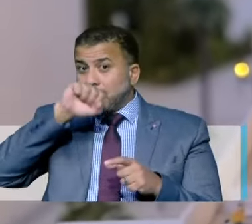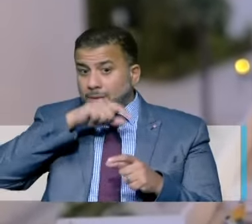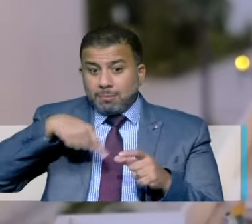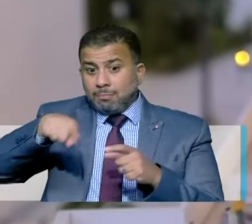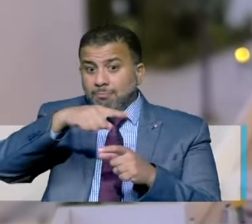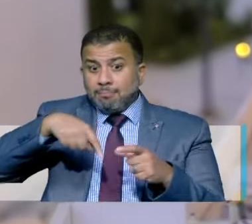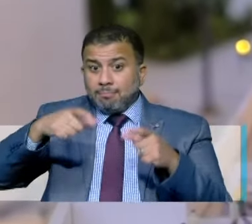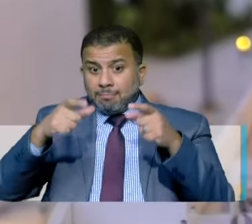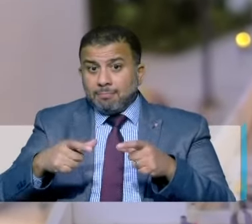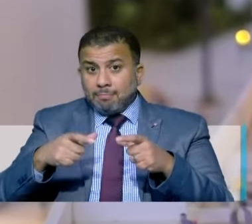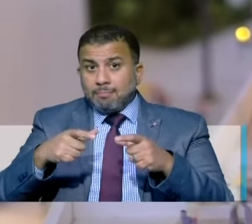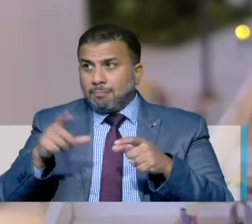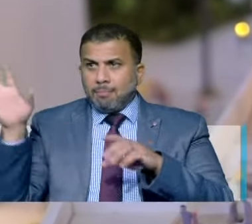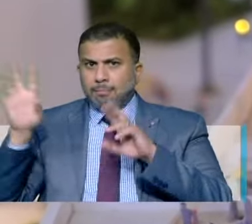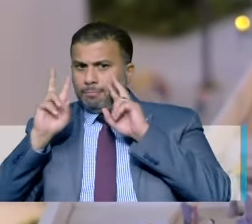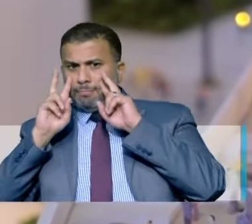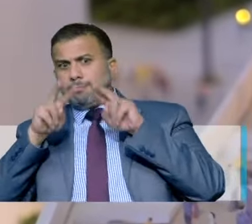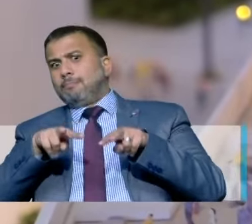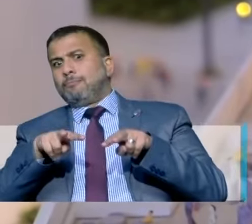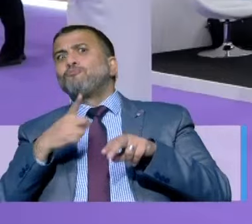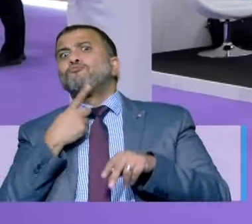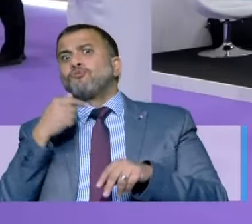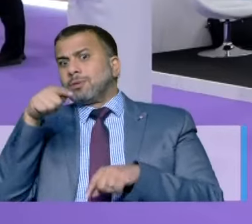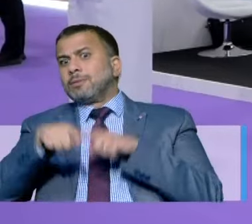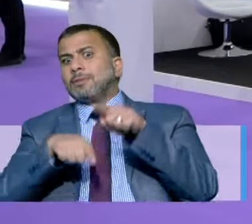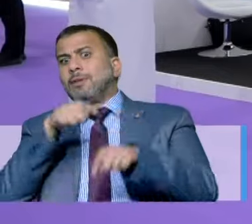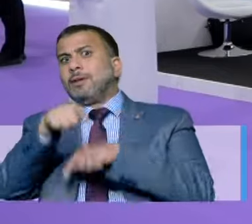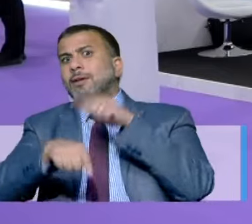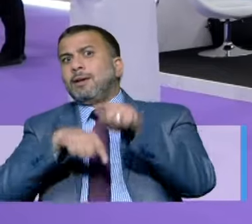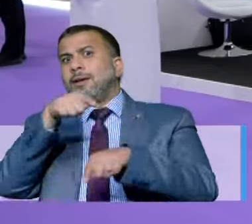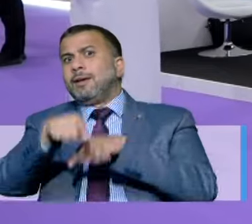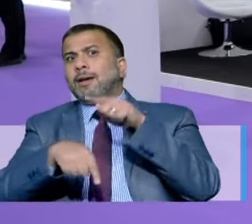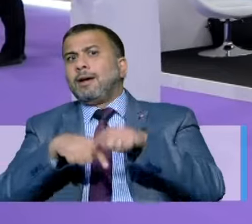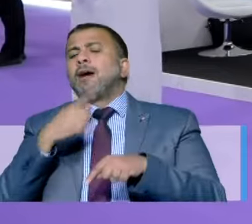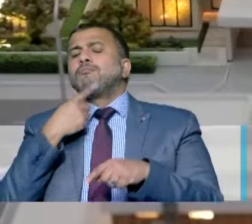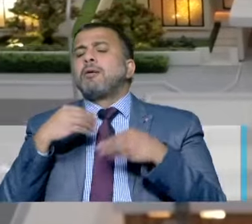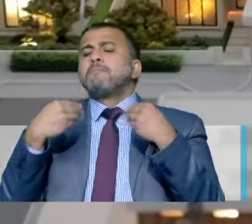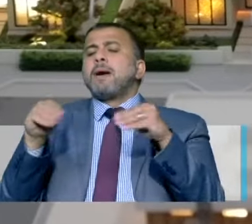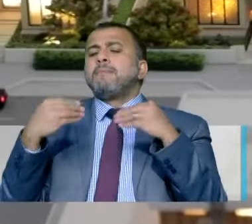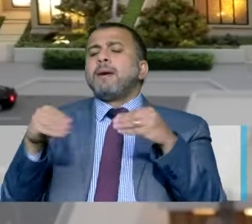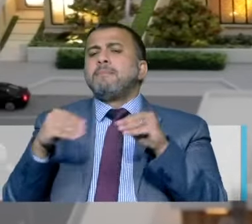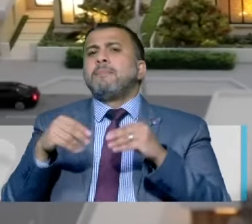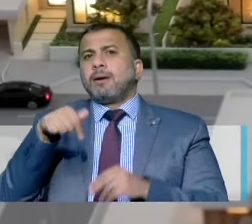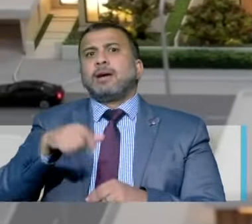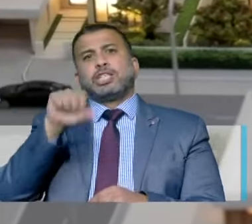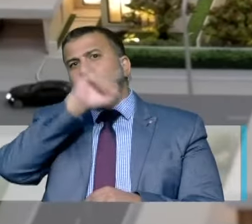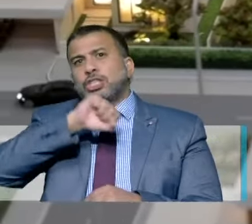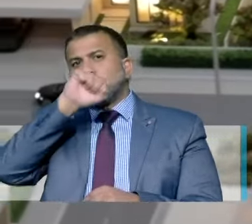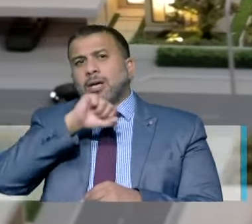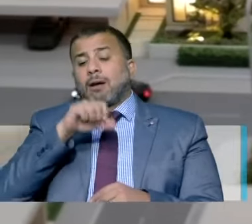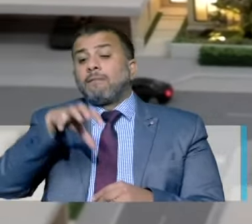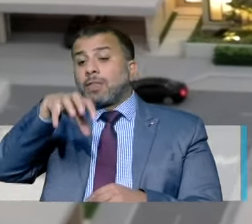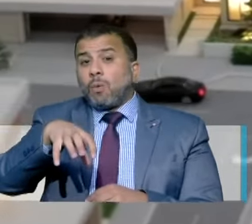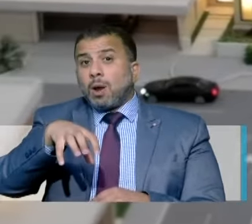التي أصبحت محط أنظار المستثمرين وقبلة للعارضين في الدولة